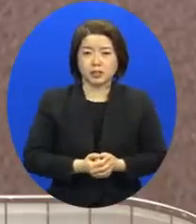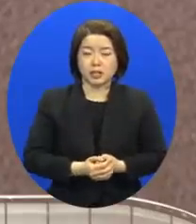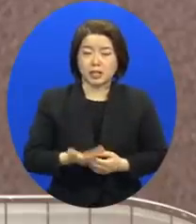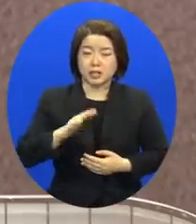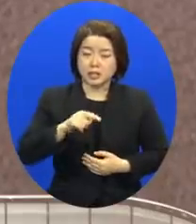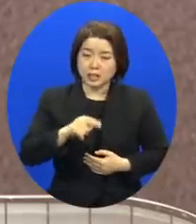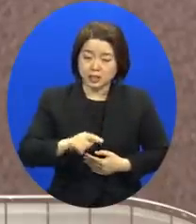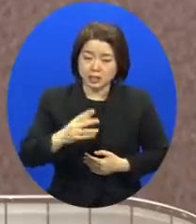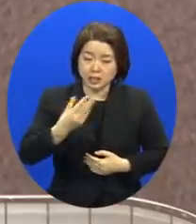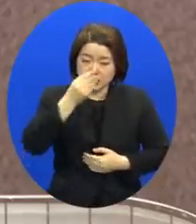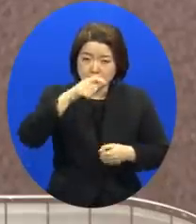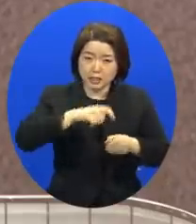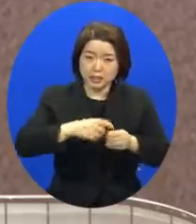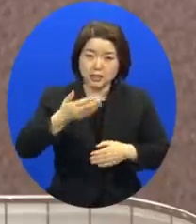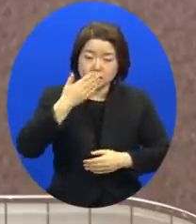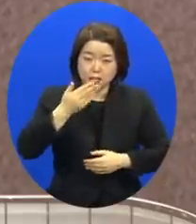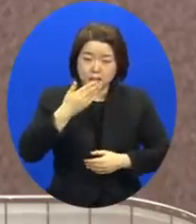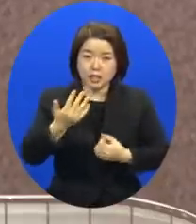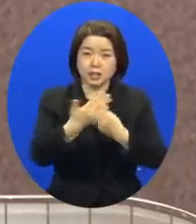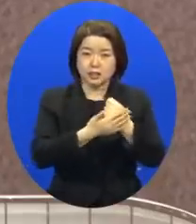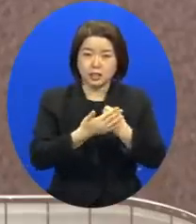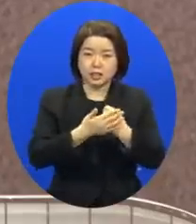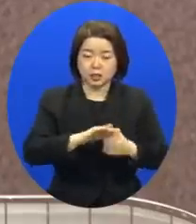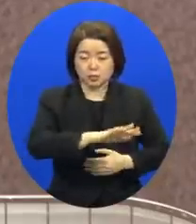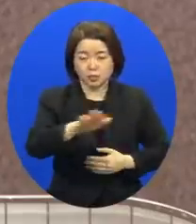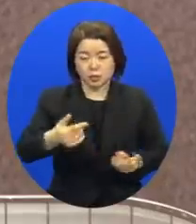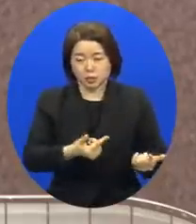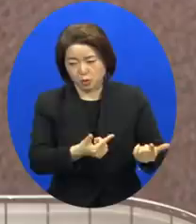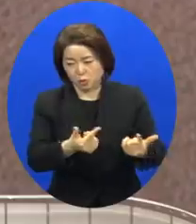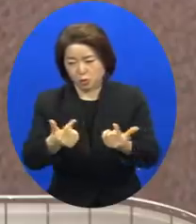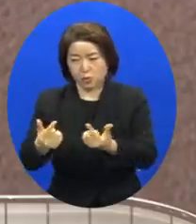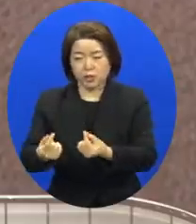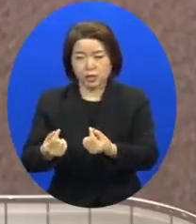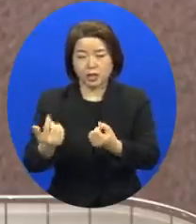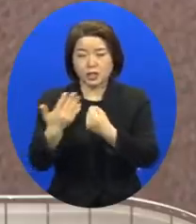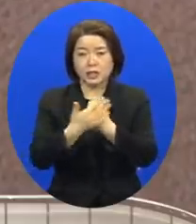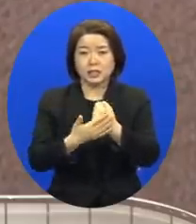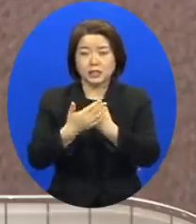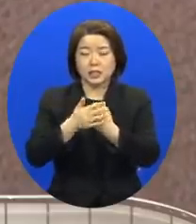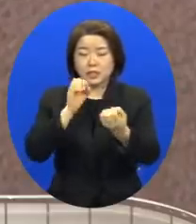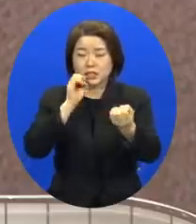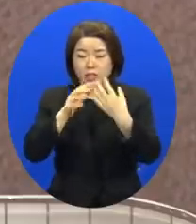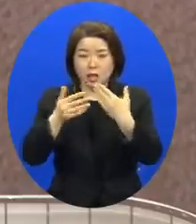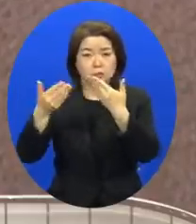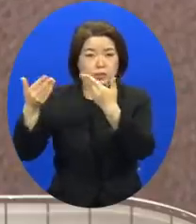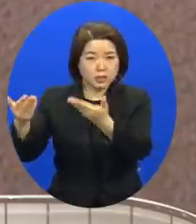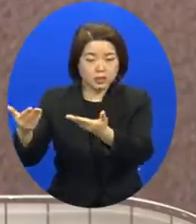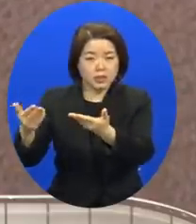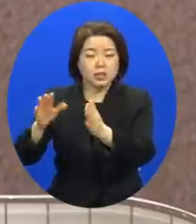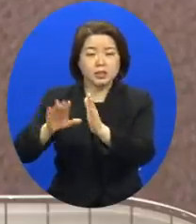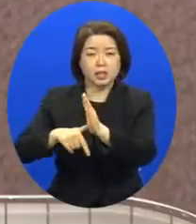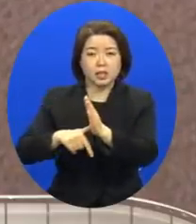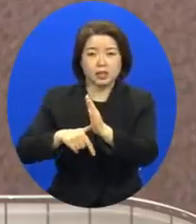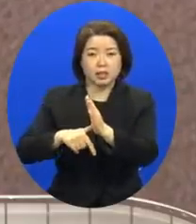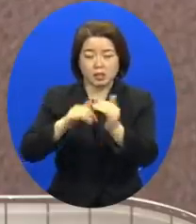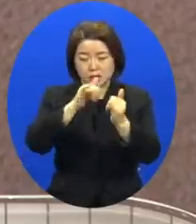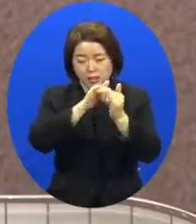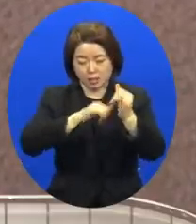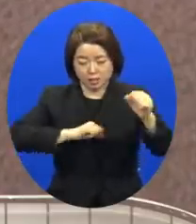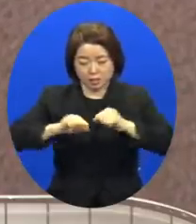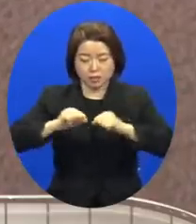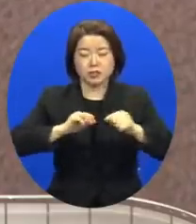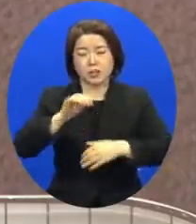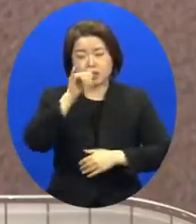성찰에 은혜는 우리도 동일한 응답을 할 때야 성찬 의 은혜의 역사가 일어남 우리도